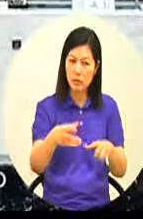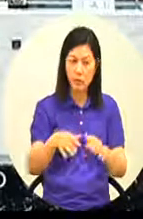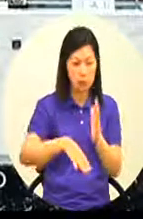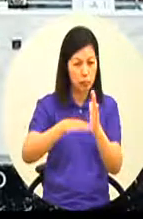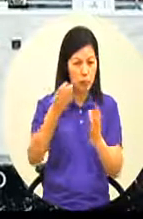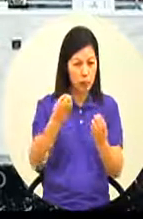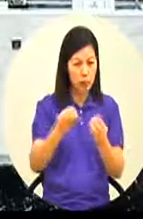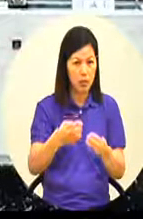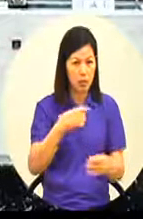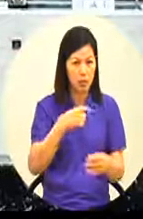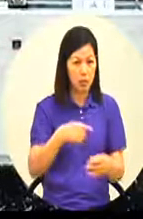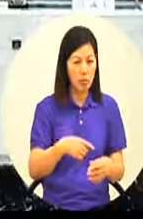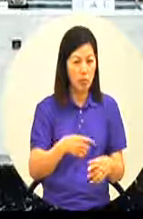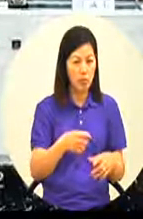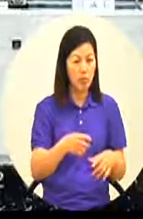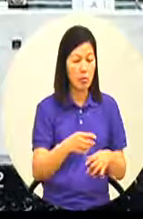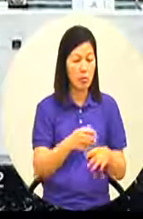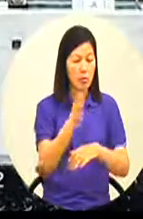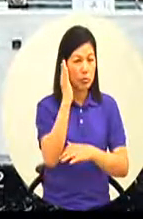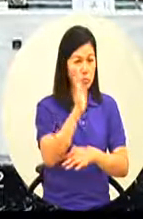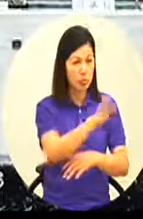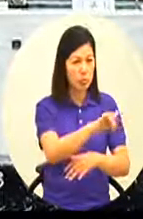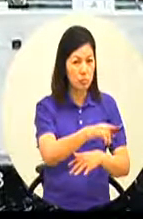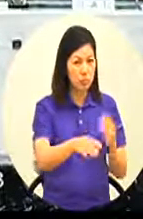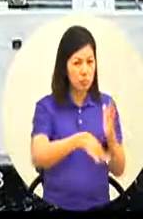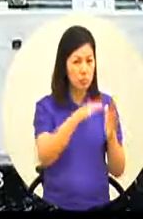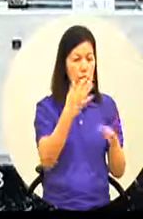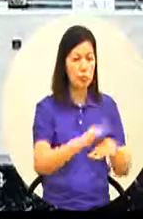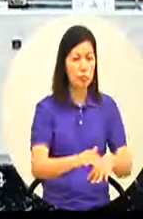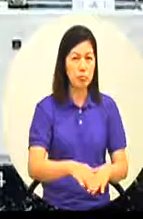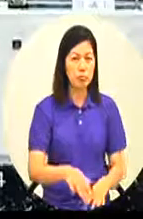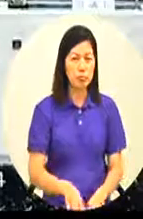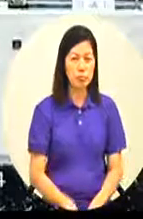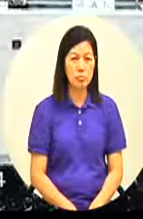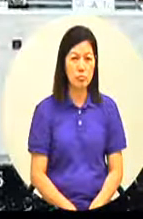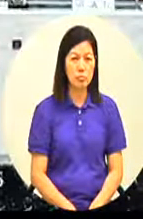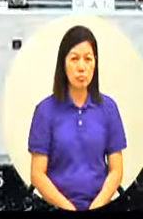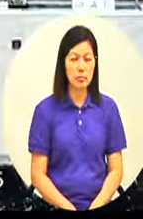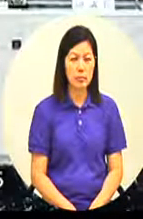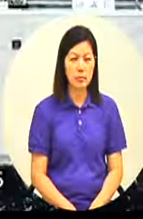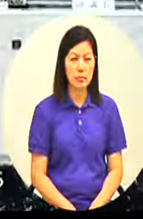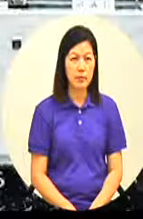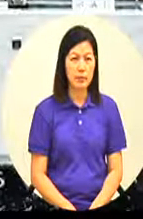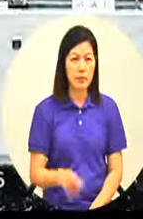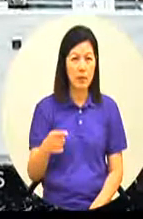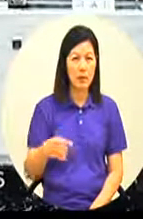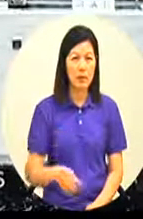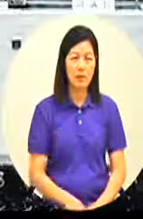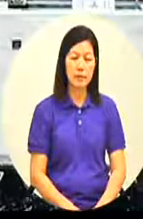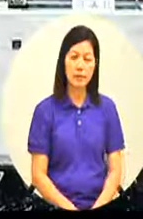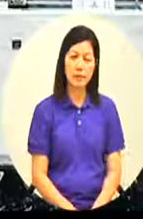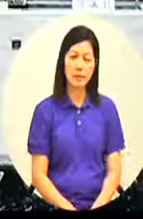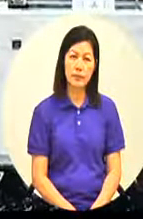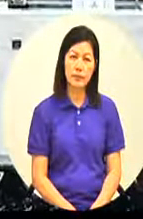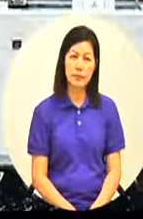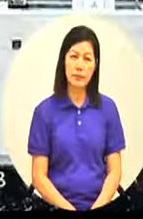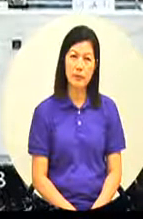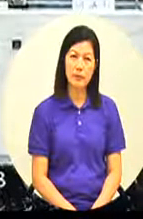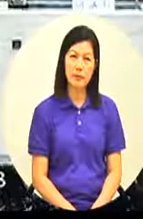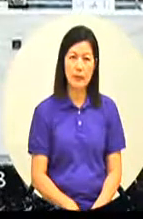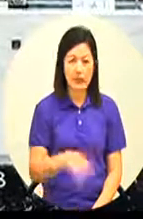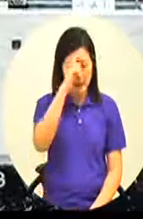要去做处理啦，好吧？ 私人的伊后壁无迄条山啦，伊私人的后壁是直接就是林路嘛， 对啦，希望